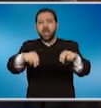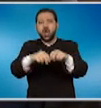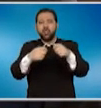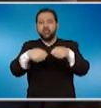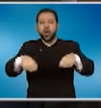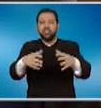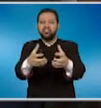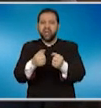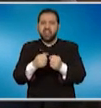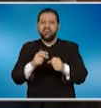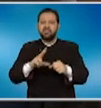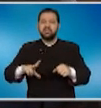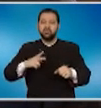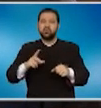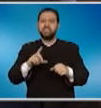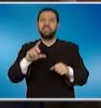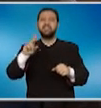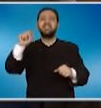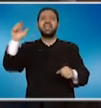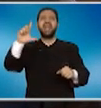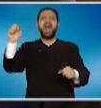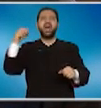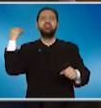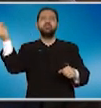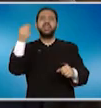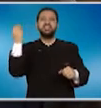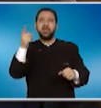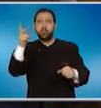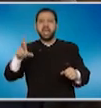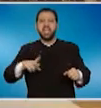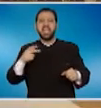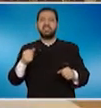în afară de împărăție, să te încui. Cam asta este împărăția de din afară în care te